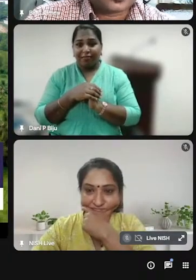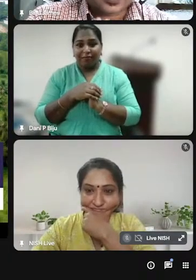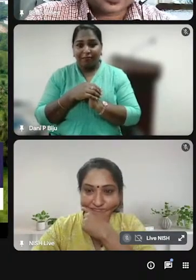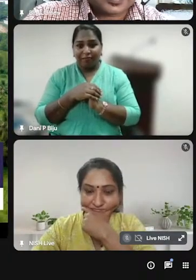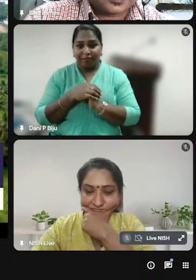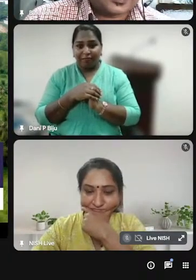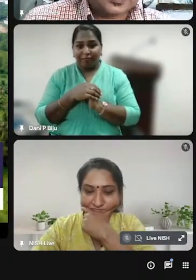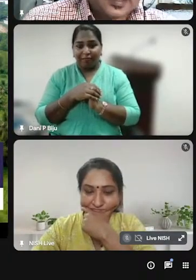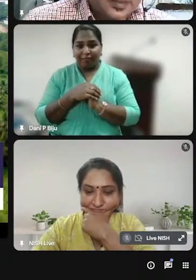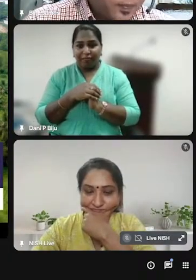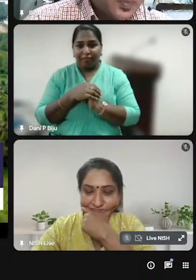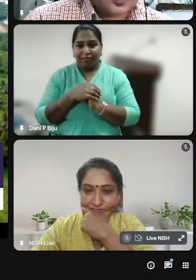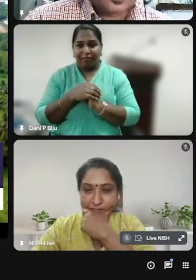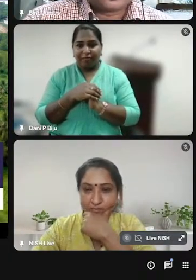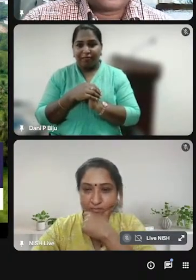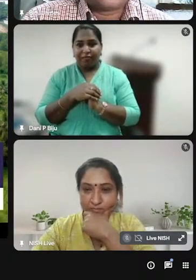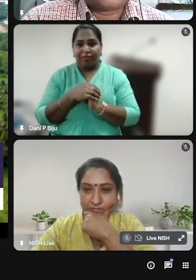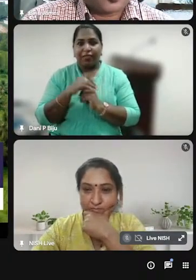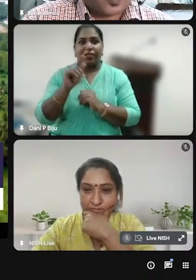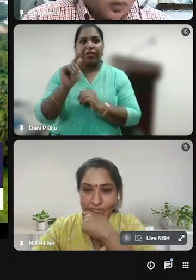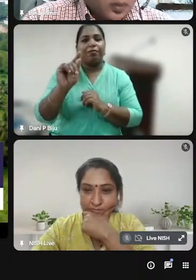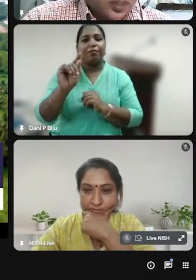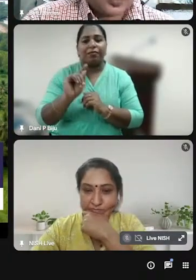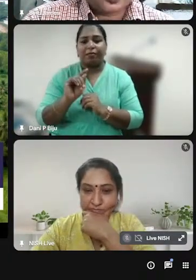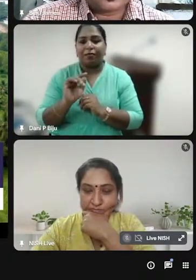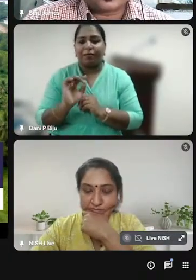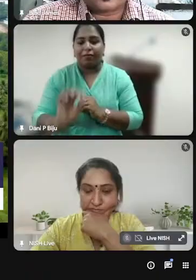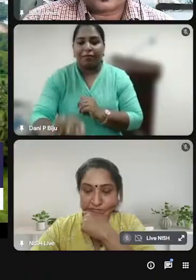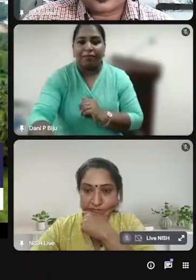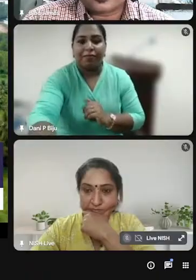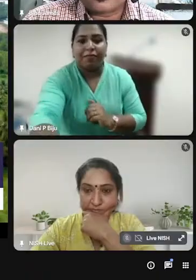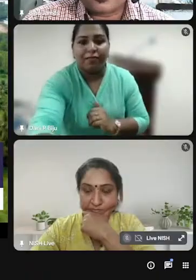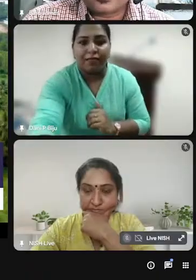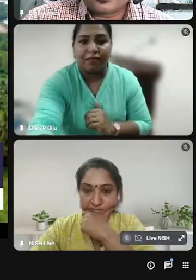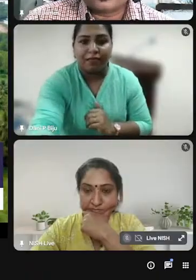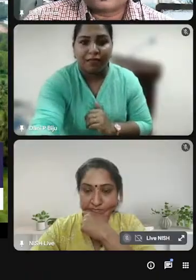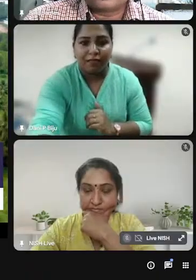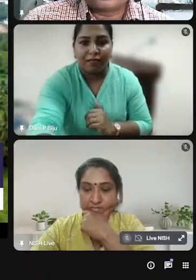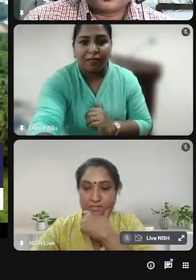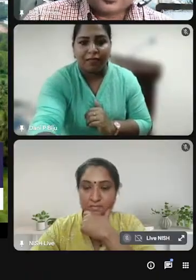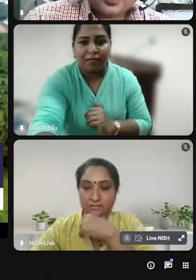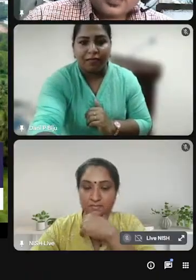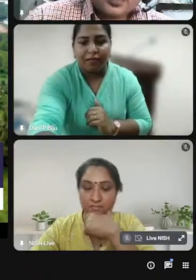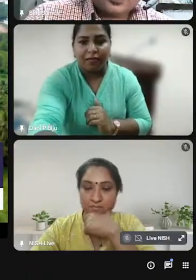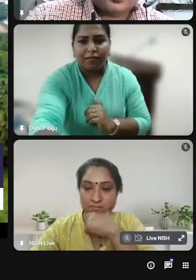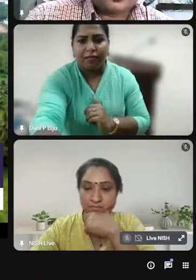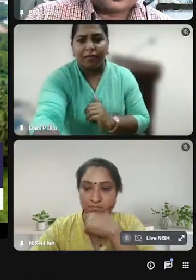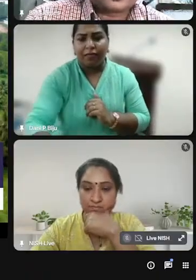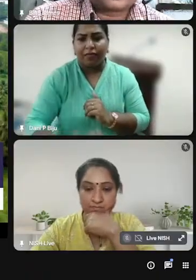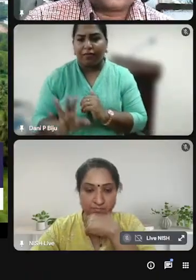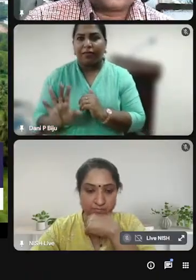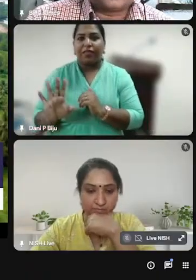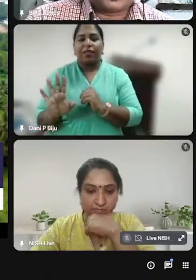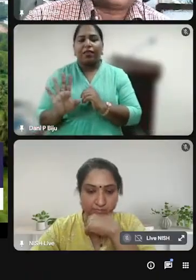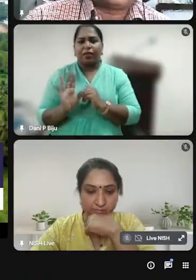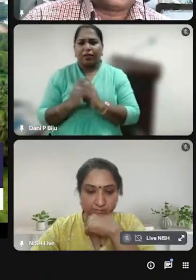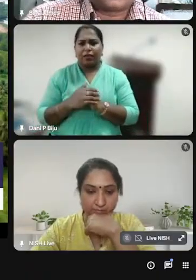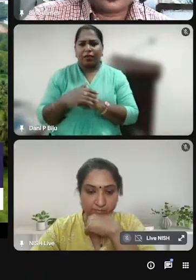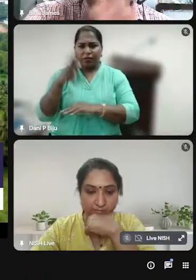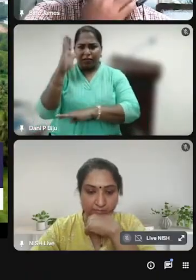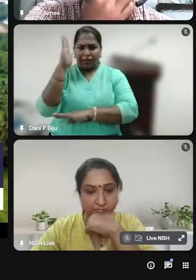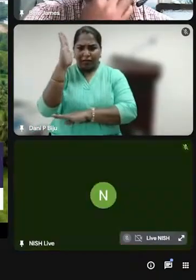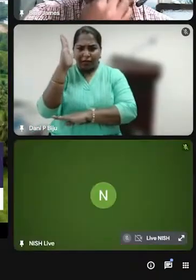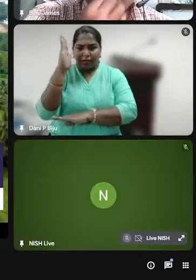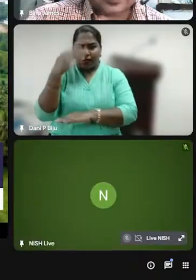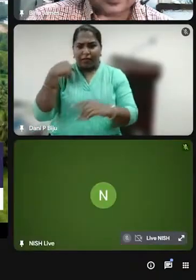പ്രോഗ്രാമിന് സെലക്ട് ചെയ്ത്. ഇപ്പോ നമ്മൾ ഇന്ന് ഈ സെഷൻ